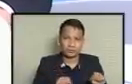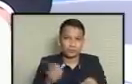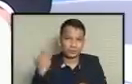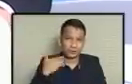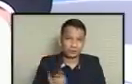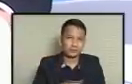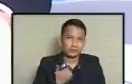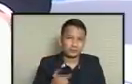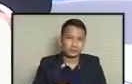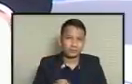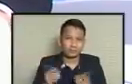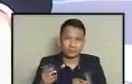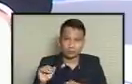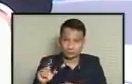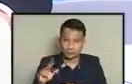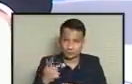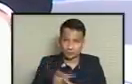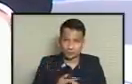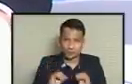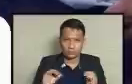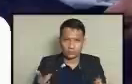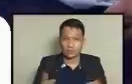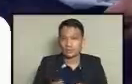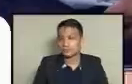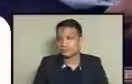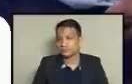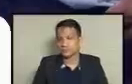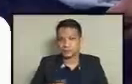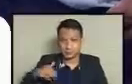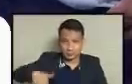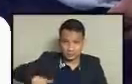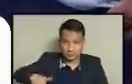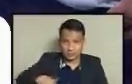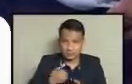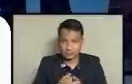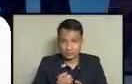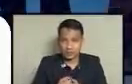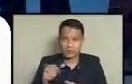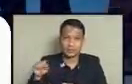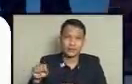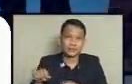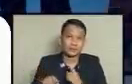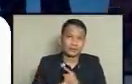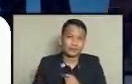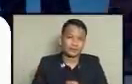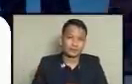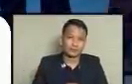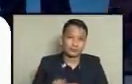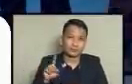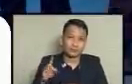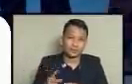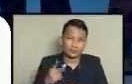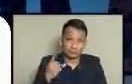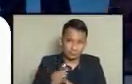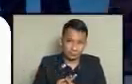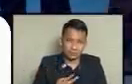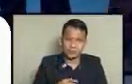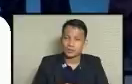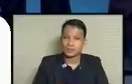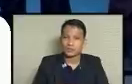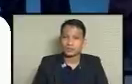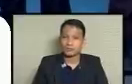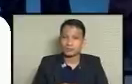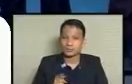na. Walang 13-month pay. Wala po, Sir. Delayed palaging pasahod. Yes po. But po ng 2 months. Tapos